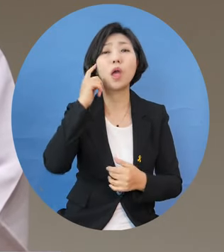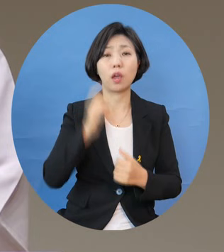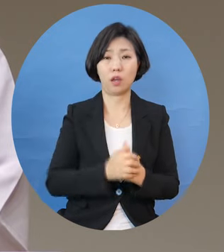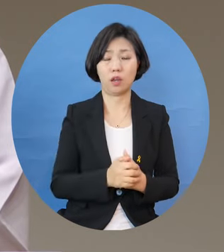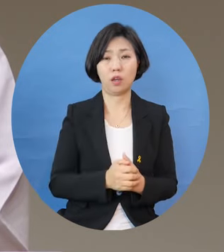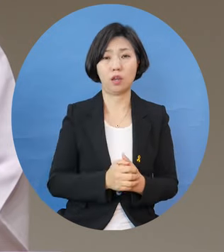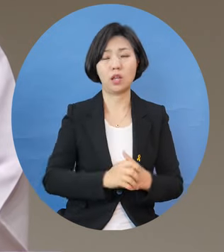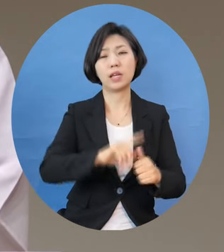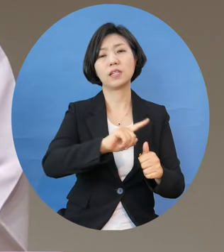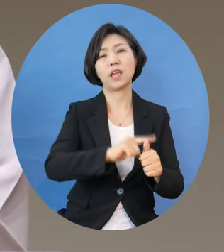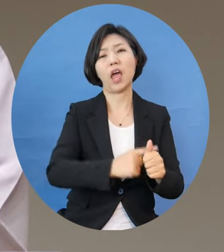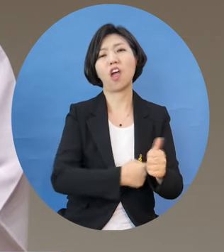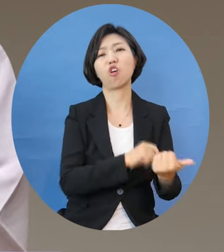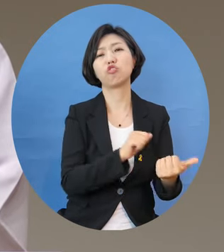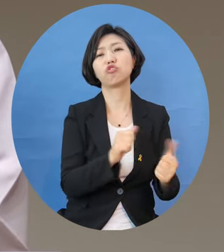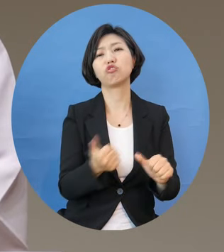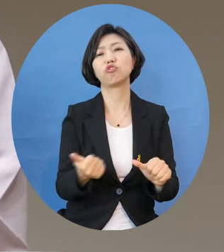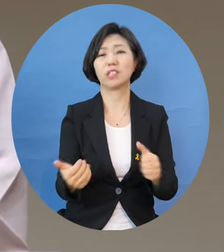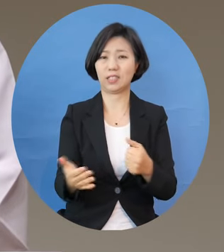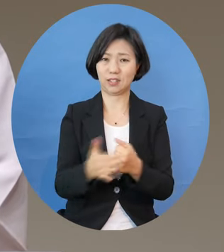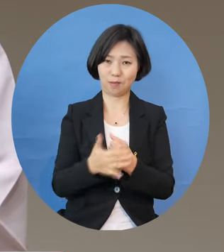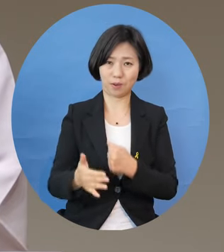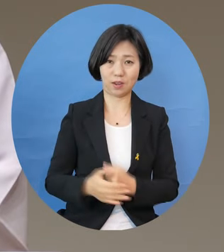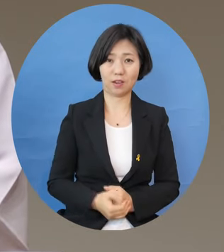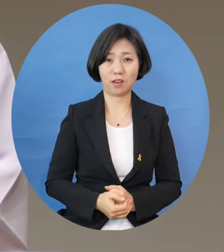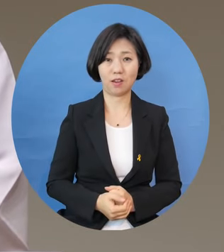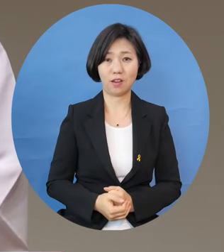자연사 때문에. 그게 무슨 말일까?